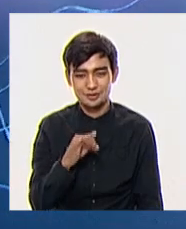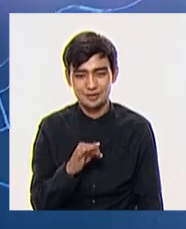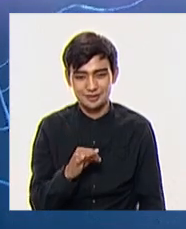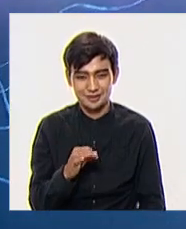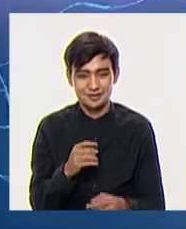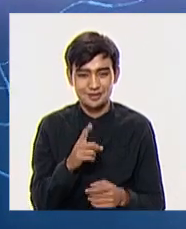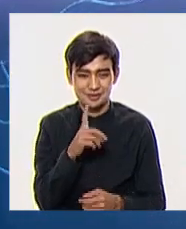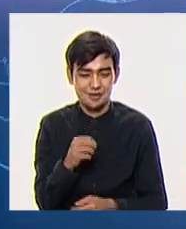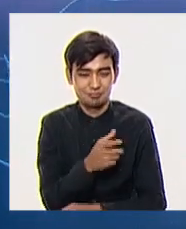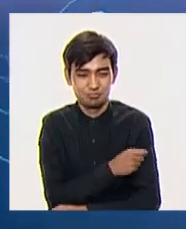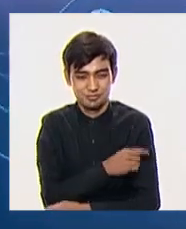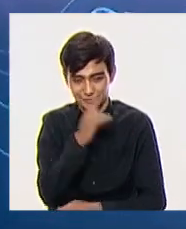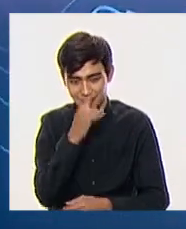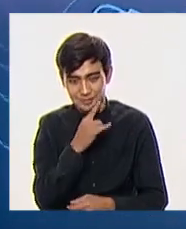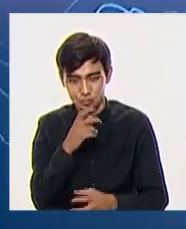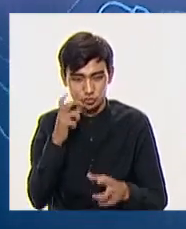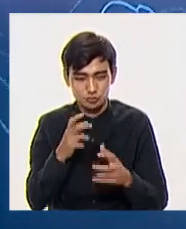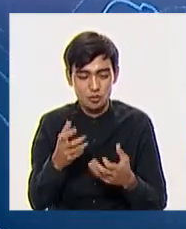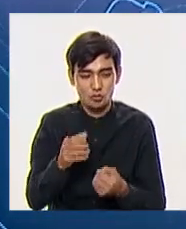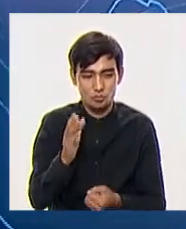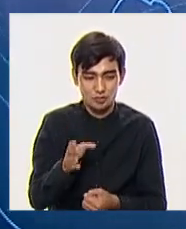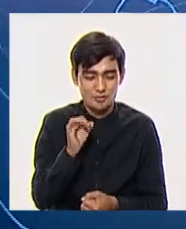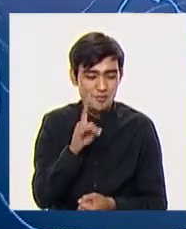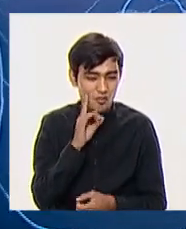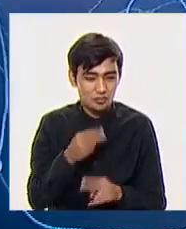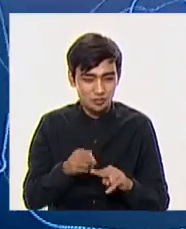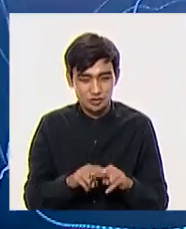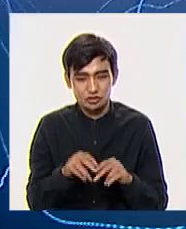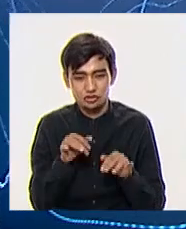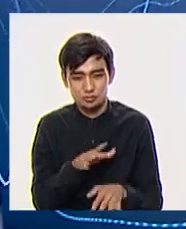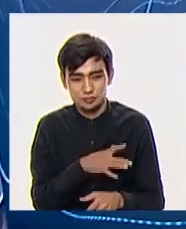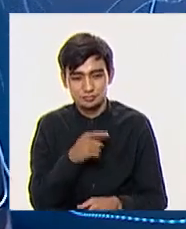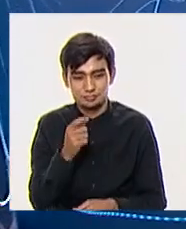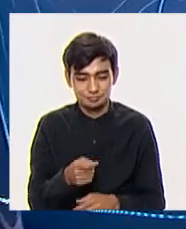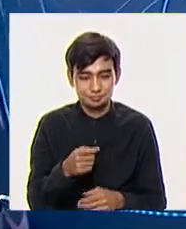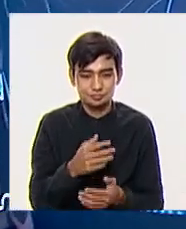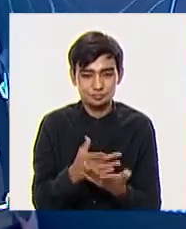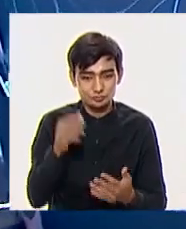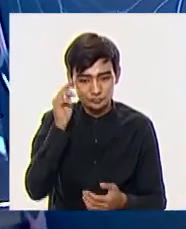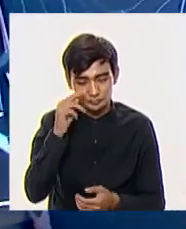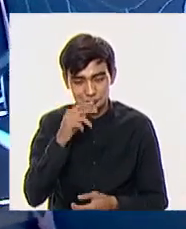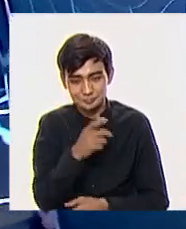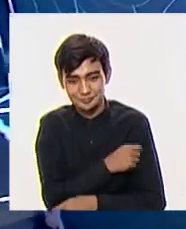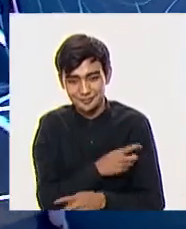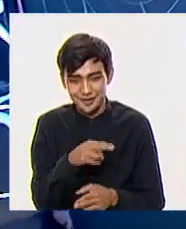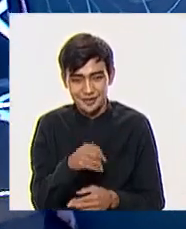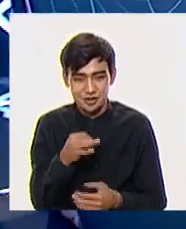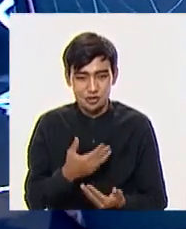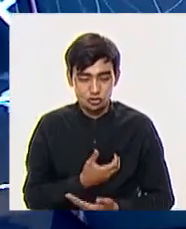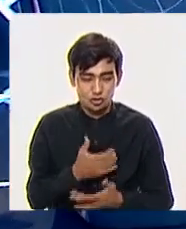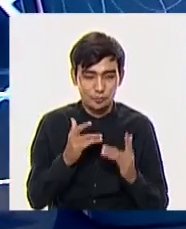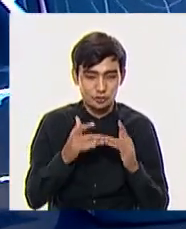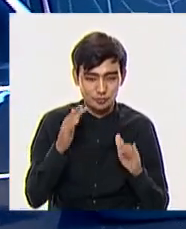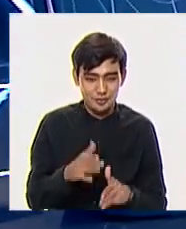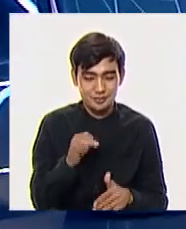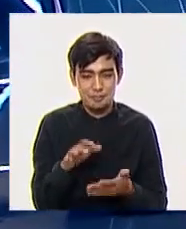Бонусы за прививку получат казахстанские студенты. Молодежь решили поощрить скидками на обучение, за проживание в